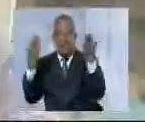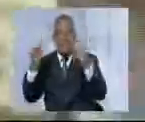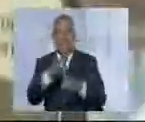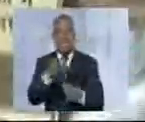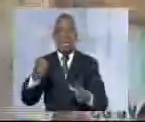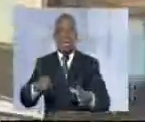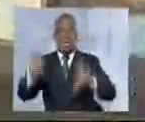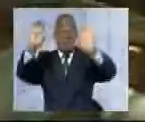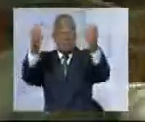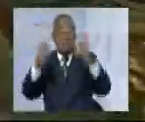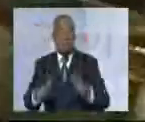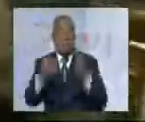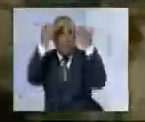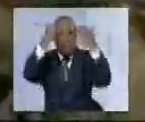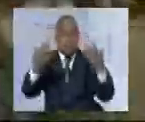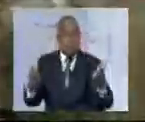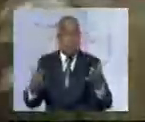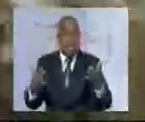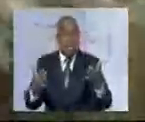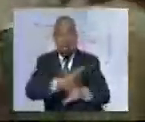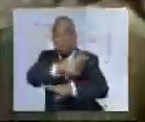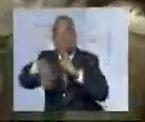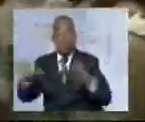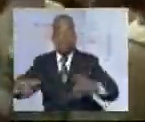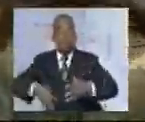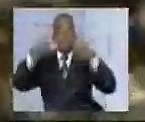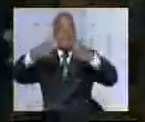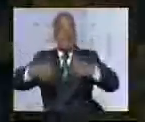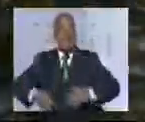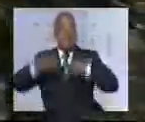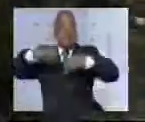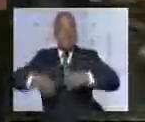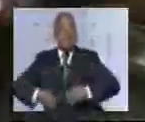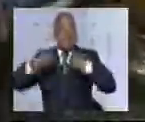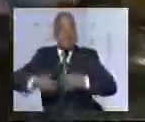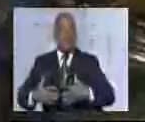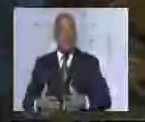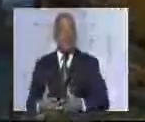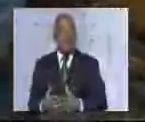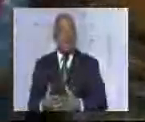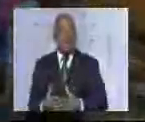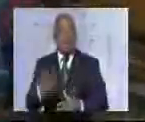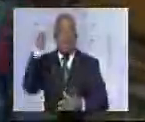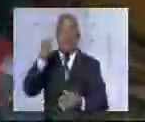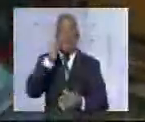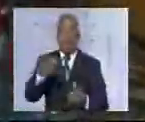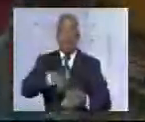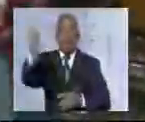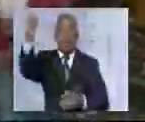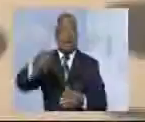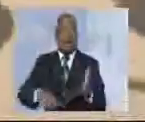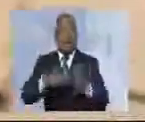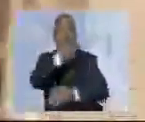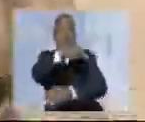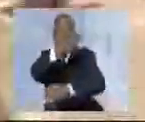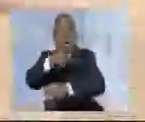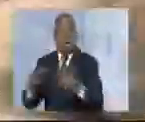nouveau dans la rue. Une mobilisation quotidienne depuis l'hospitalisation de la fillette samedi. La colère est forte contre la